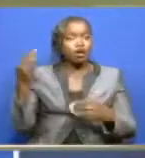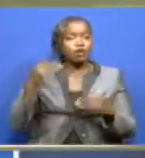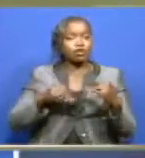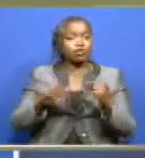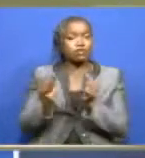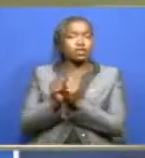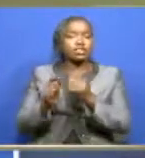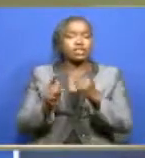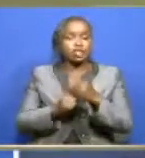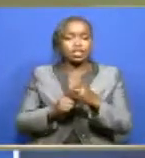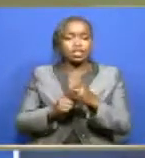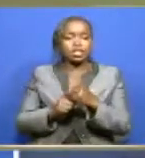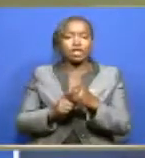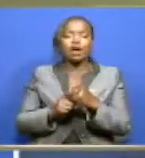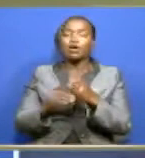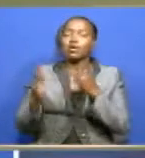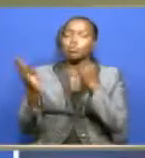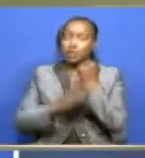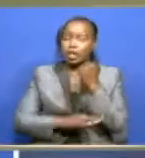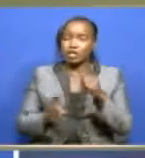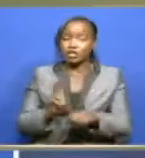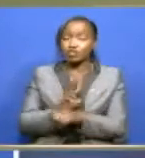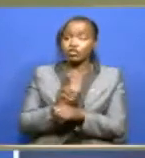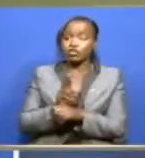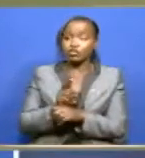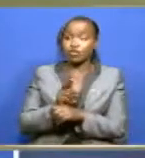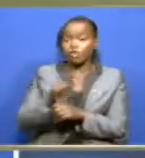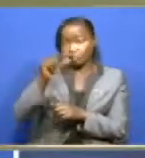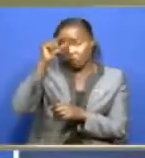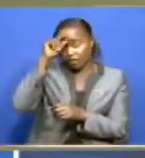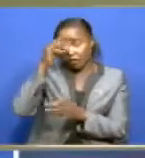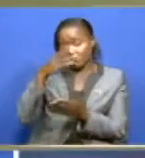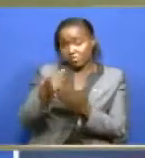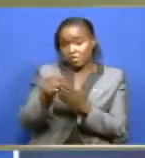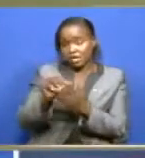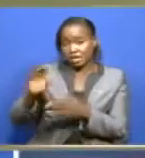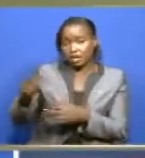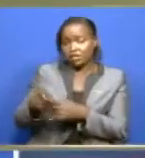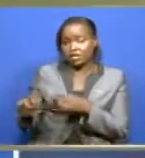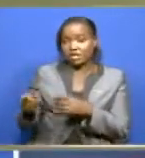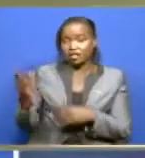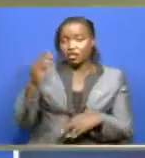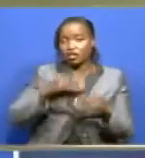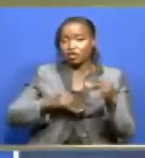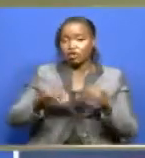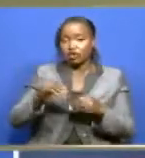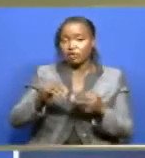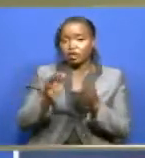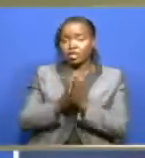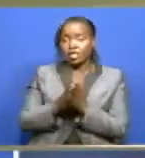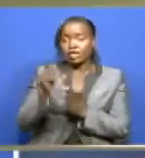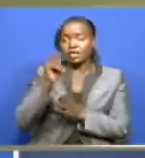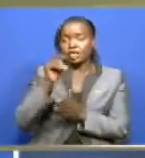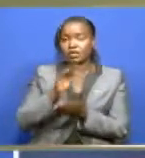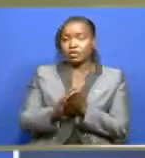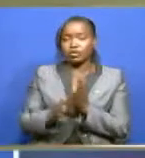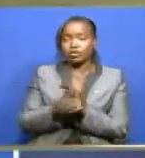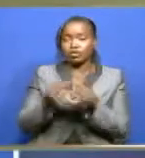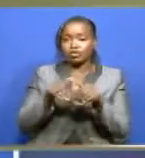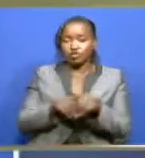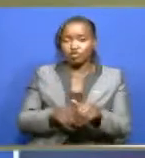16 yakiwemo matumizi mabaya ya pesa za serikali ya kaunti hiyo, ulanguzi wa pesa na utoaji zabuni bila